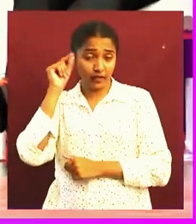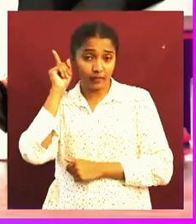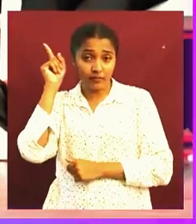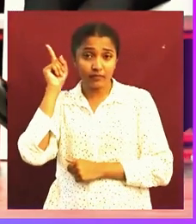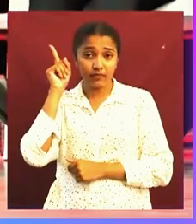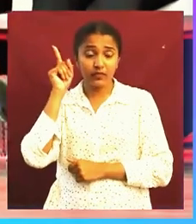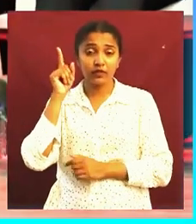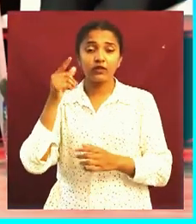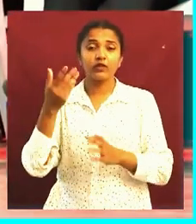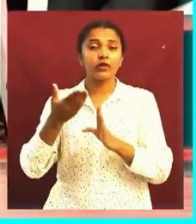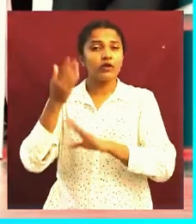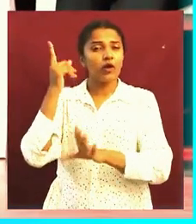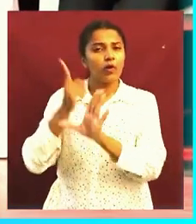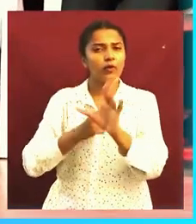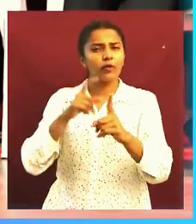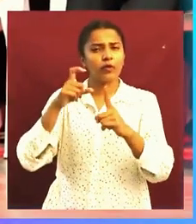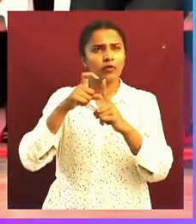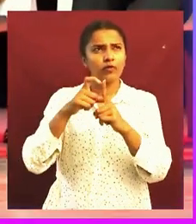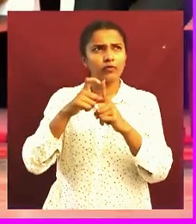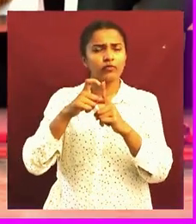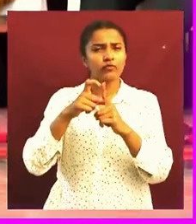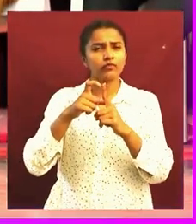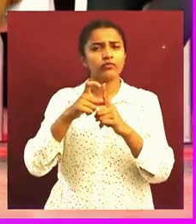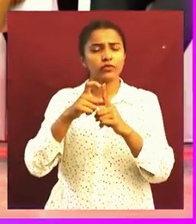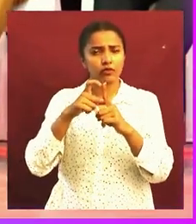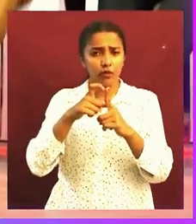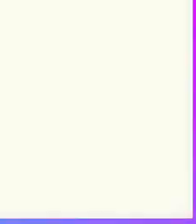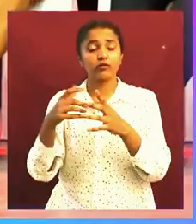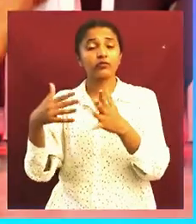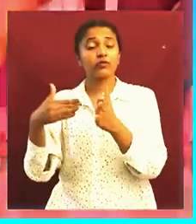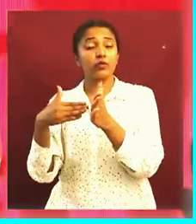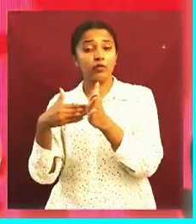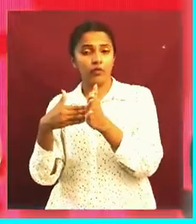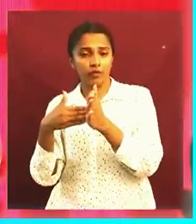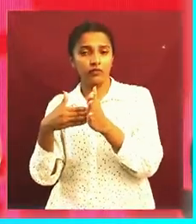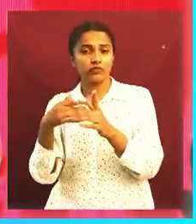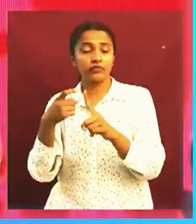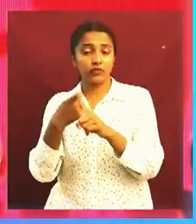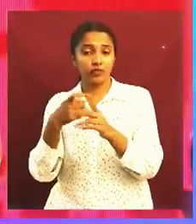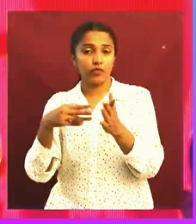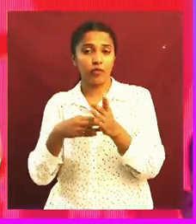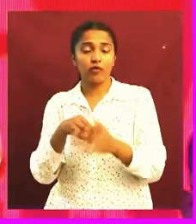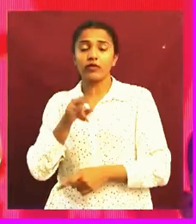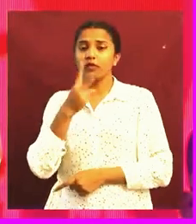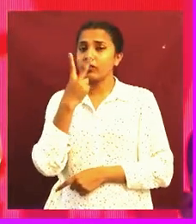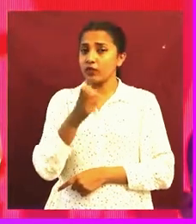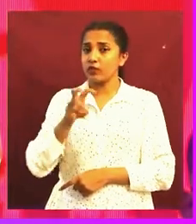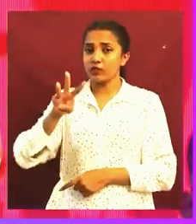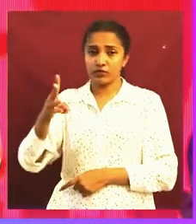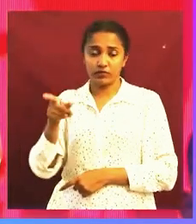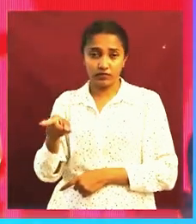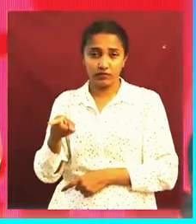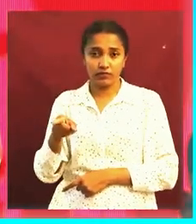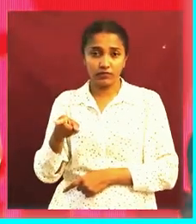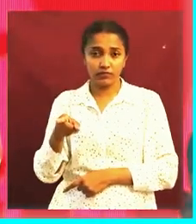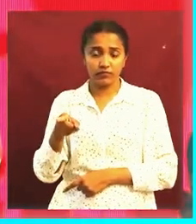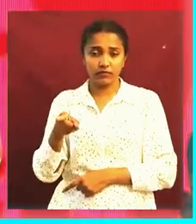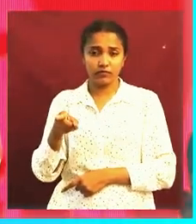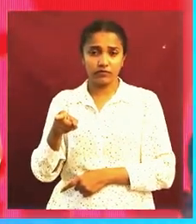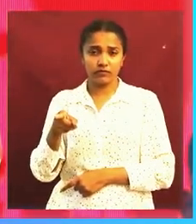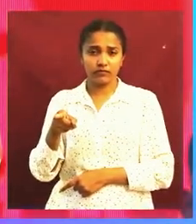ඩොලර් බිලියන 23යි ඩොලර් කෝටි 2300යි අපේ අවුරුදු 44ටම ඩොලර් කෝටි